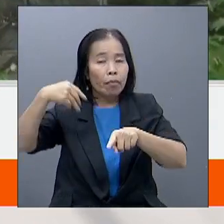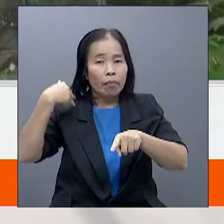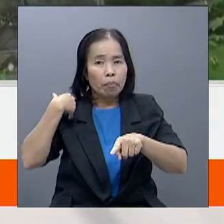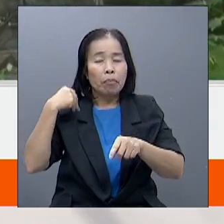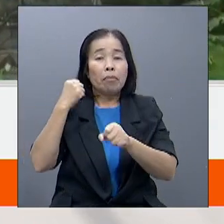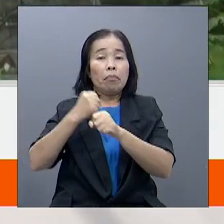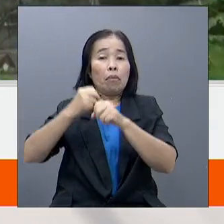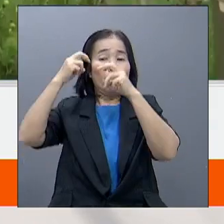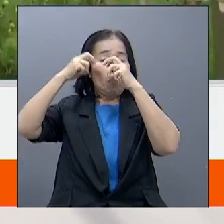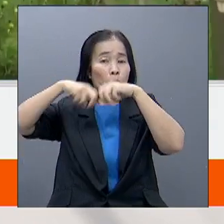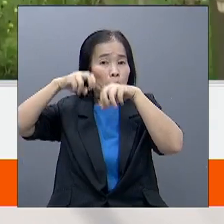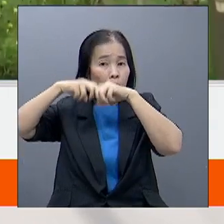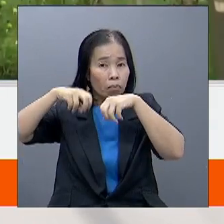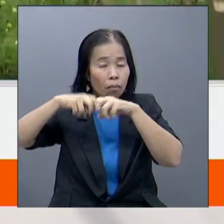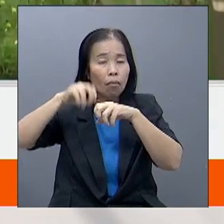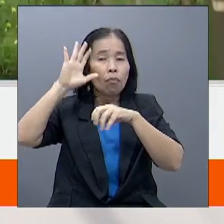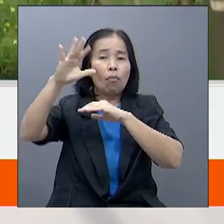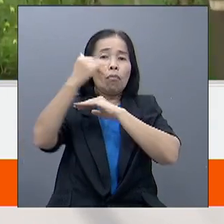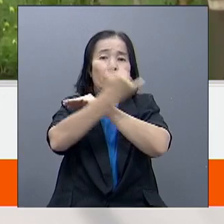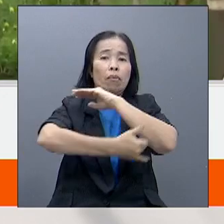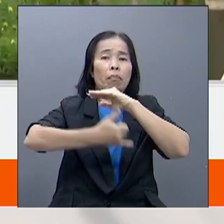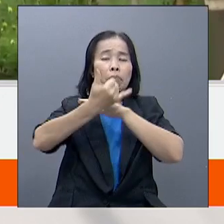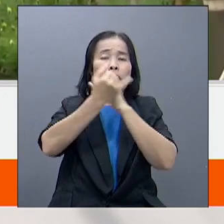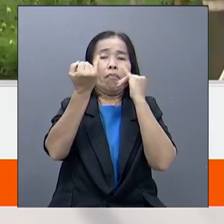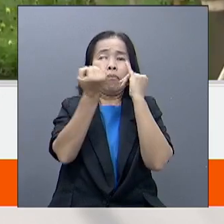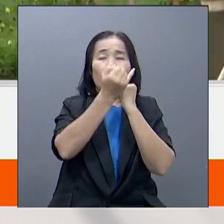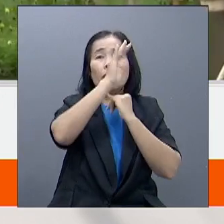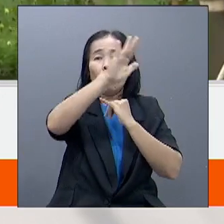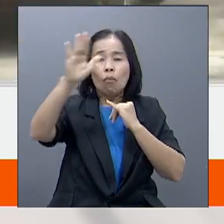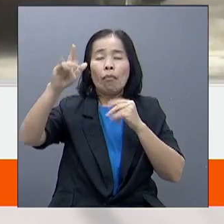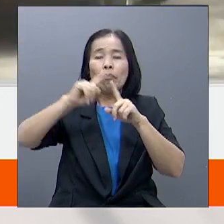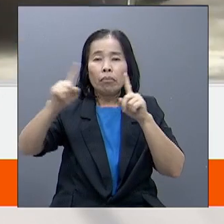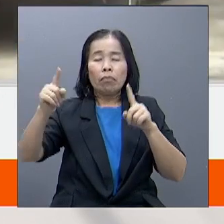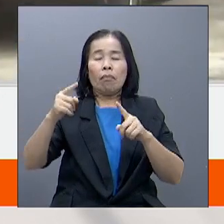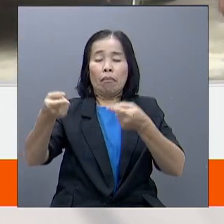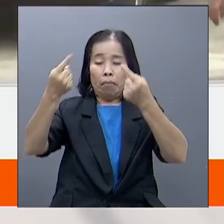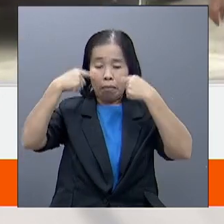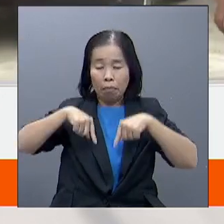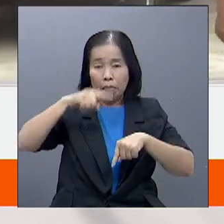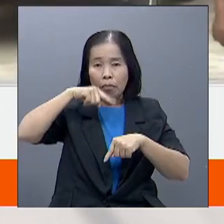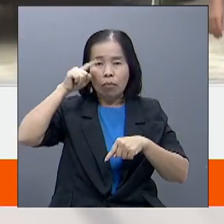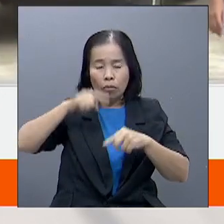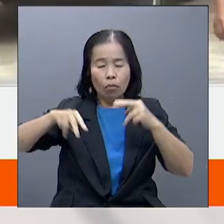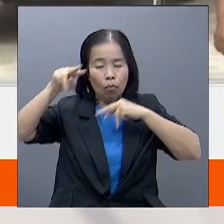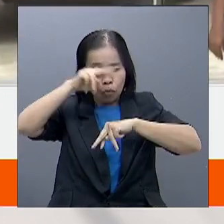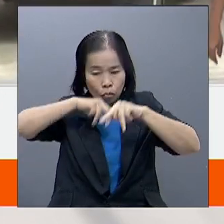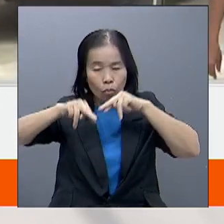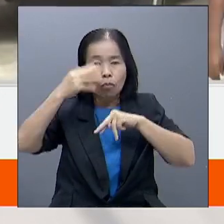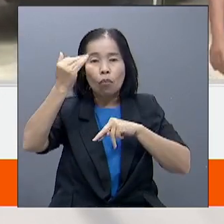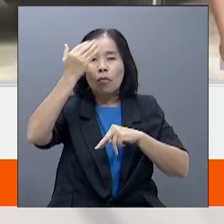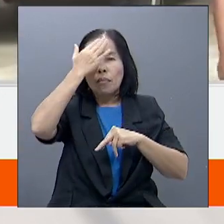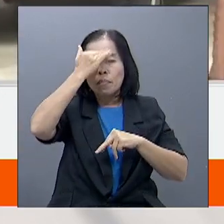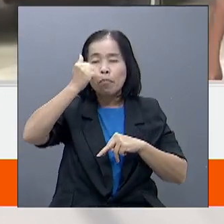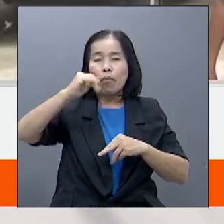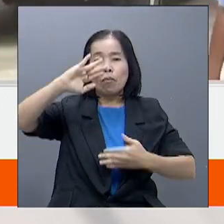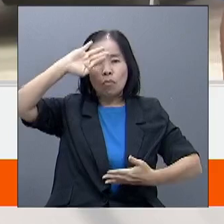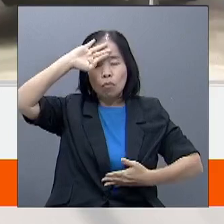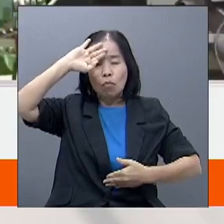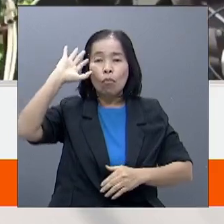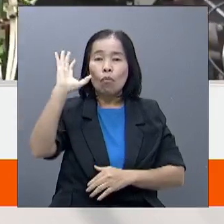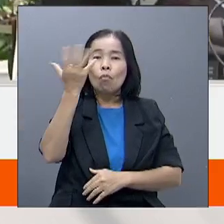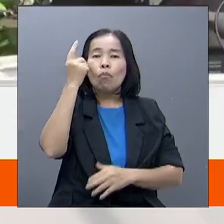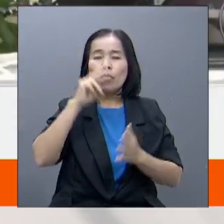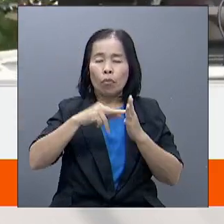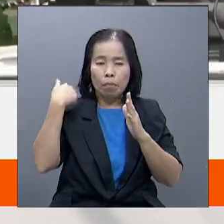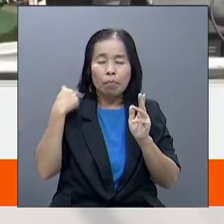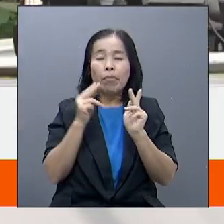ที่บางที่มันอาจจะมีเพื่อความมั่นใจนะครับกรมควบคุมโรคก็จะดำเนินการโดยเฉพาะคณะกรรมการวั